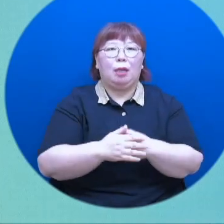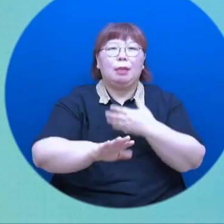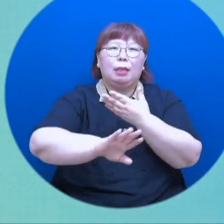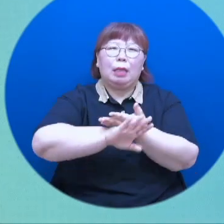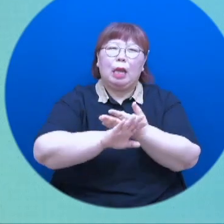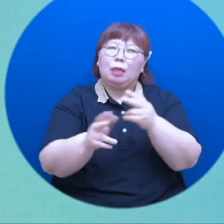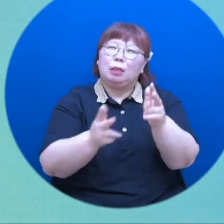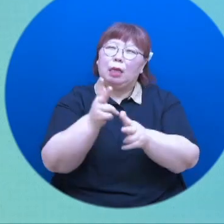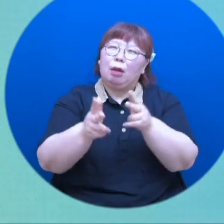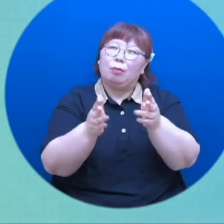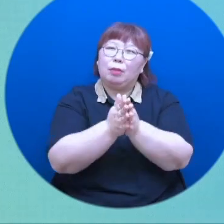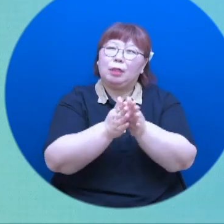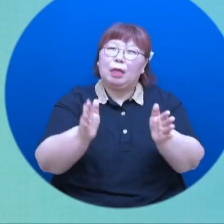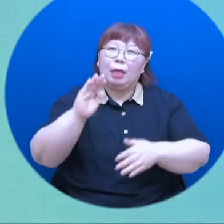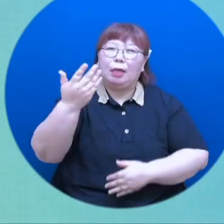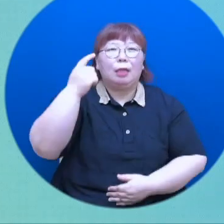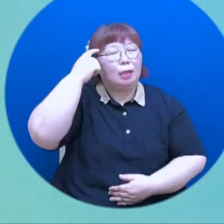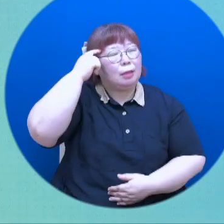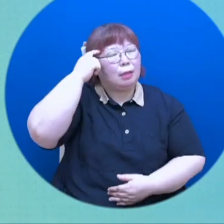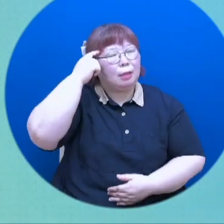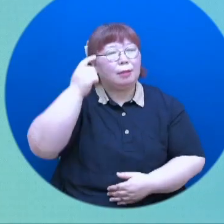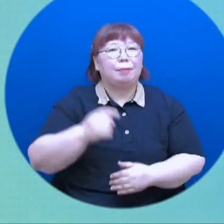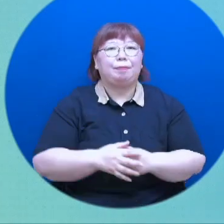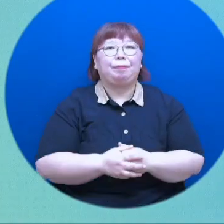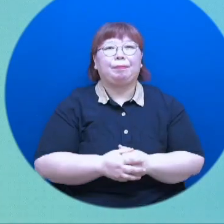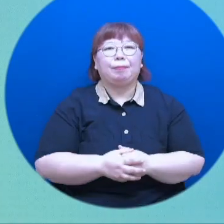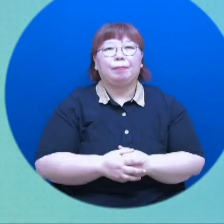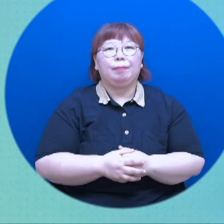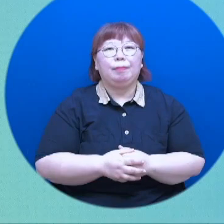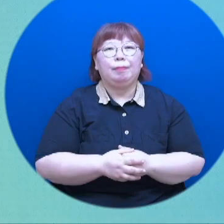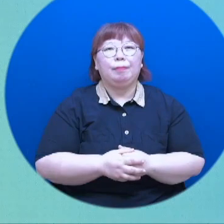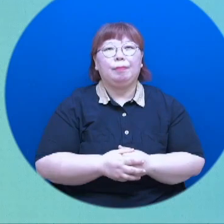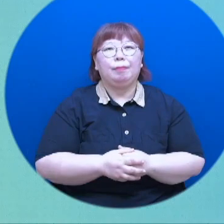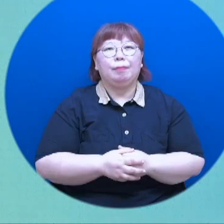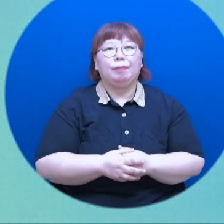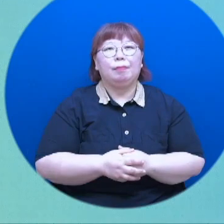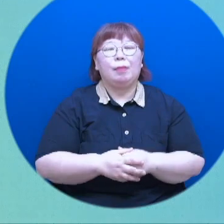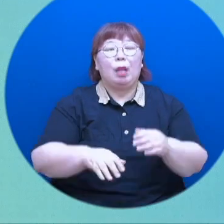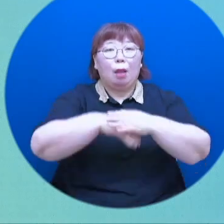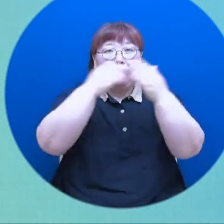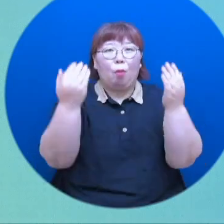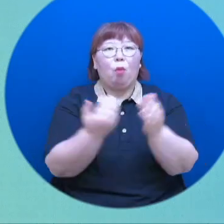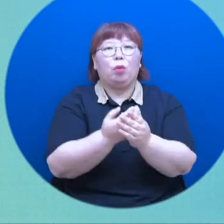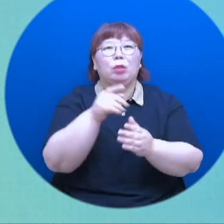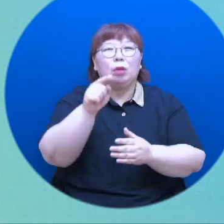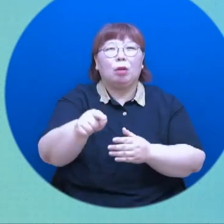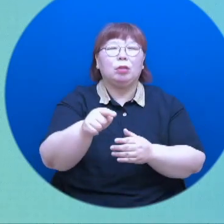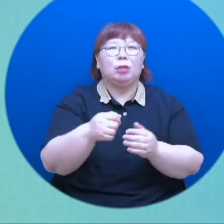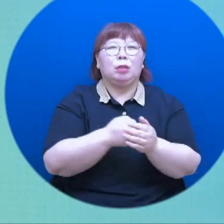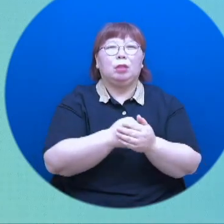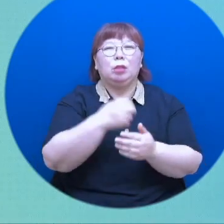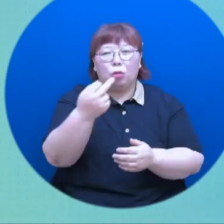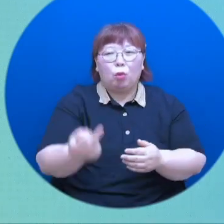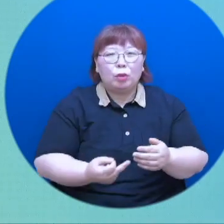사업을 해야겠다는 마음을 하나님이 주는 거예요. 그래야 모든 것을 동생들에게